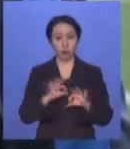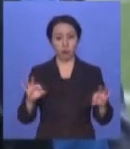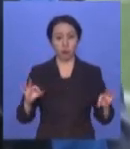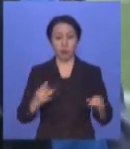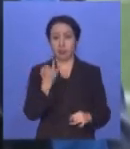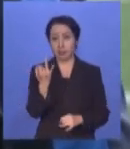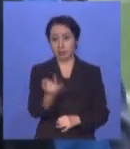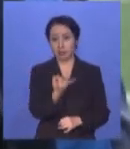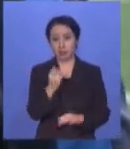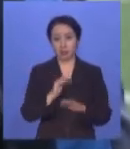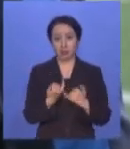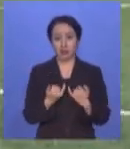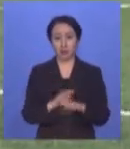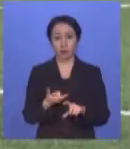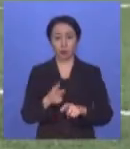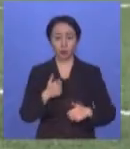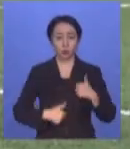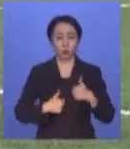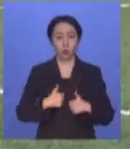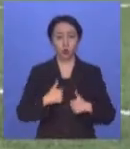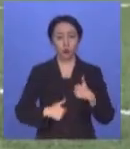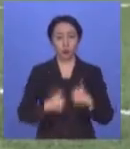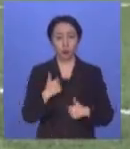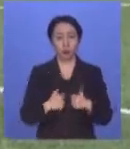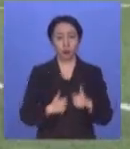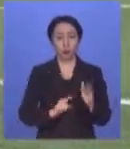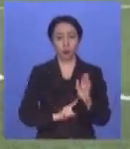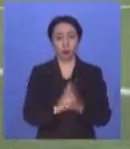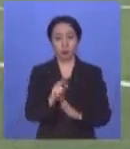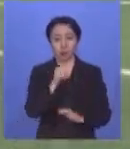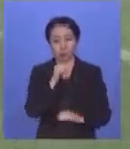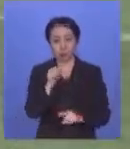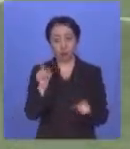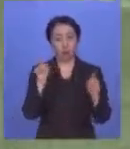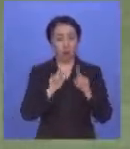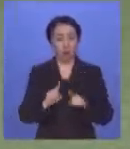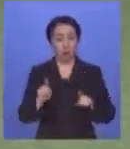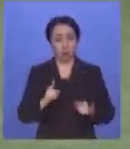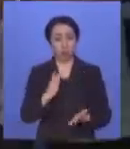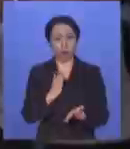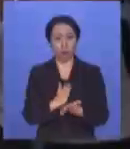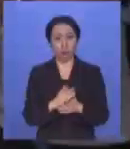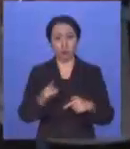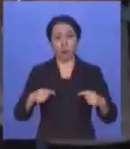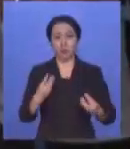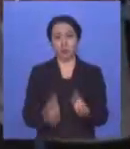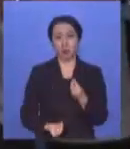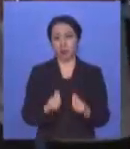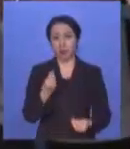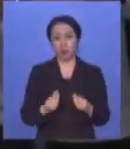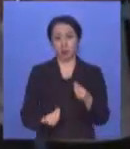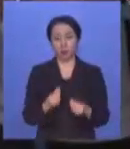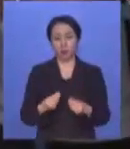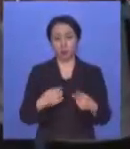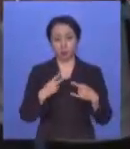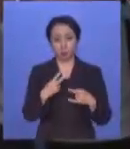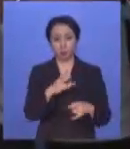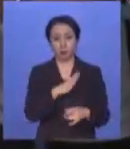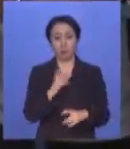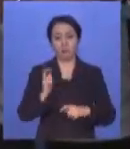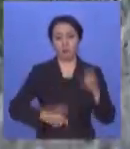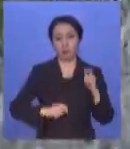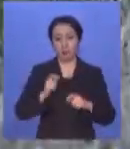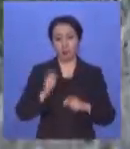қызығушылық балаларда осы турнирде. Турнирдің жаңа маусымында тағы бір ерекшелік бар. Енді кейбір ойындар YouTube-та тікелей эфирде көрсетіледі.